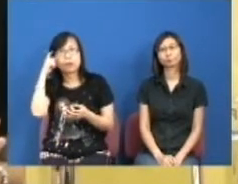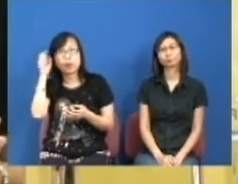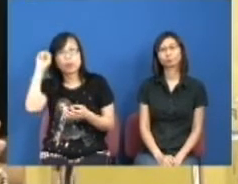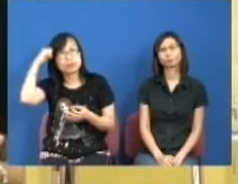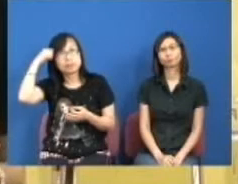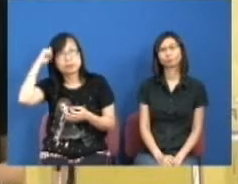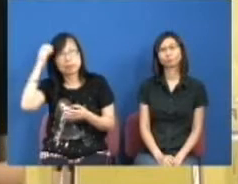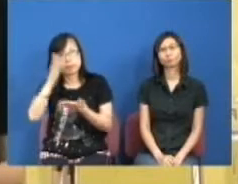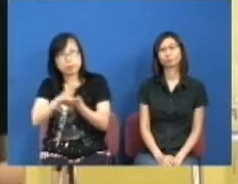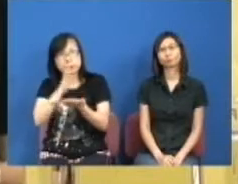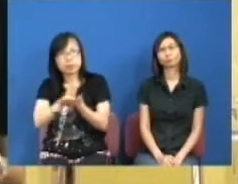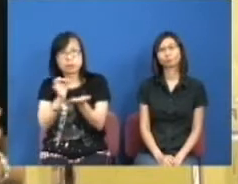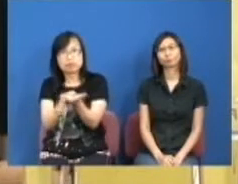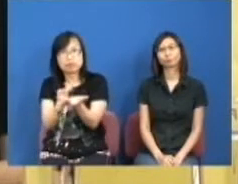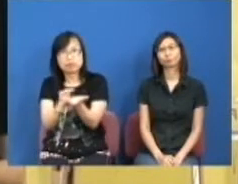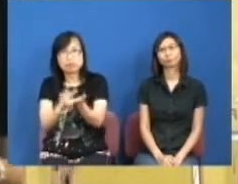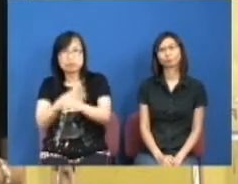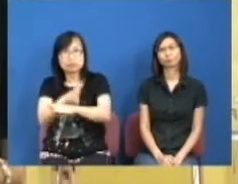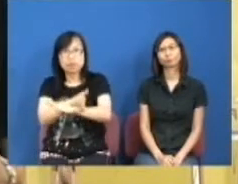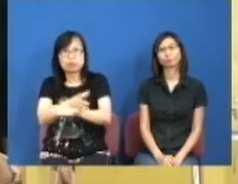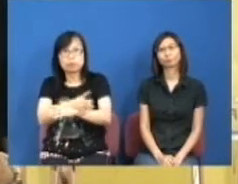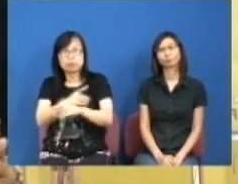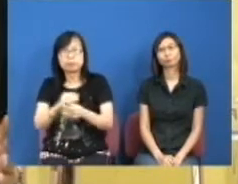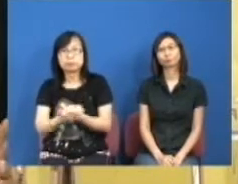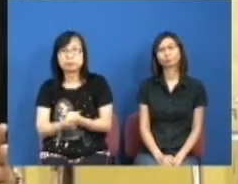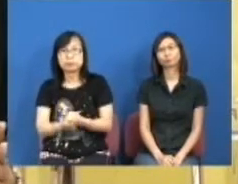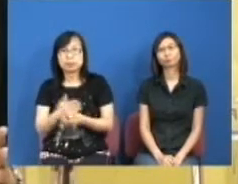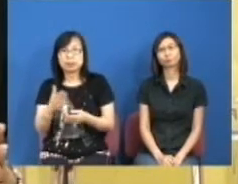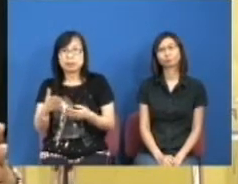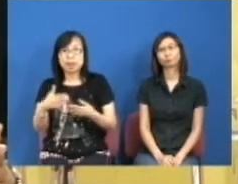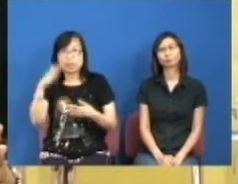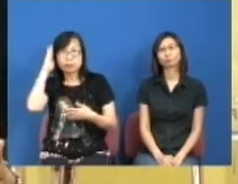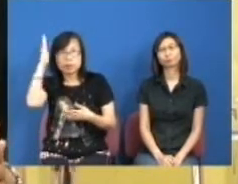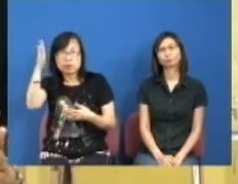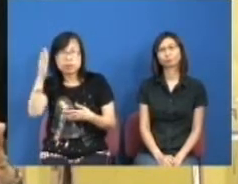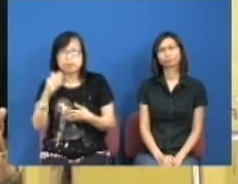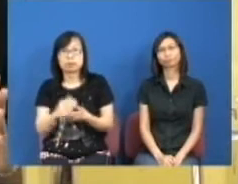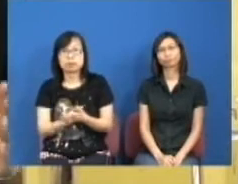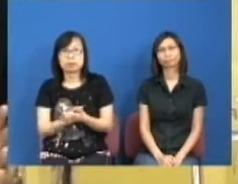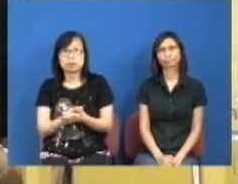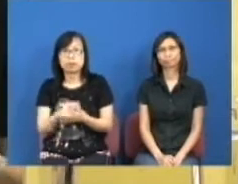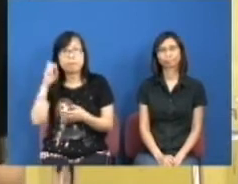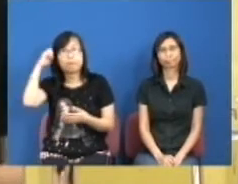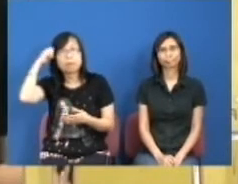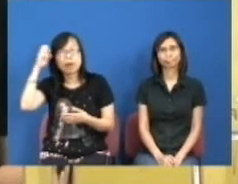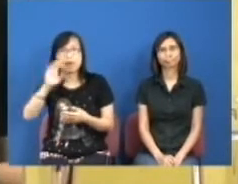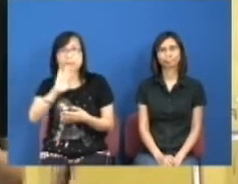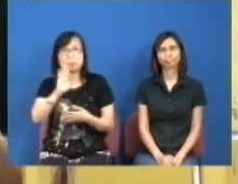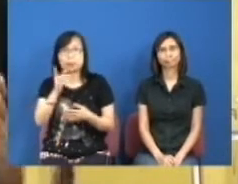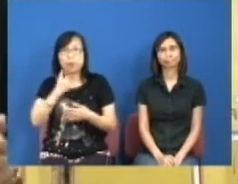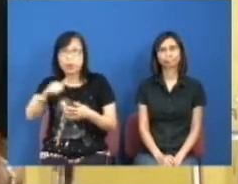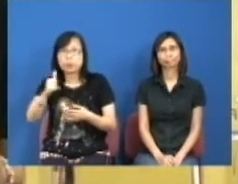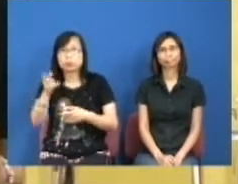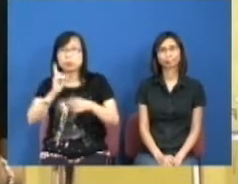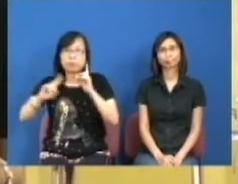究唔同嘅地方嘅一啲社會嘅形態。咁既然係一個理想嘅概念咧，即係話我哋唔會喺任何地方揾到一個